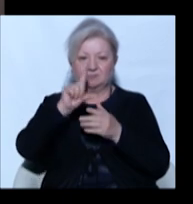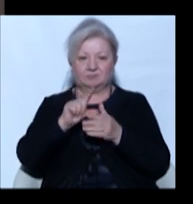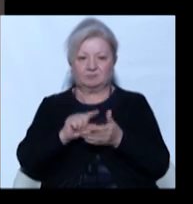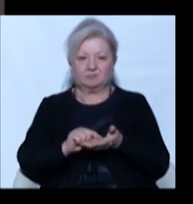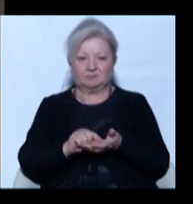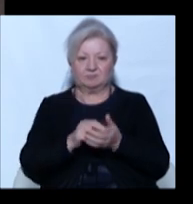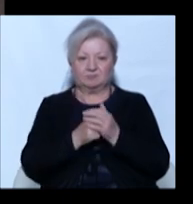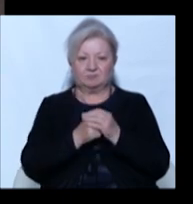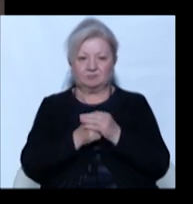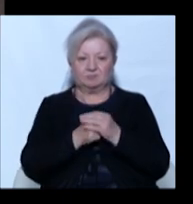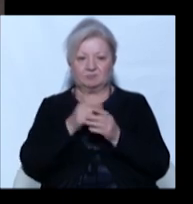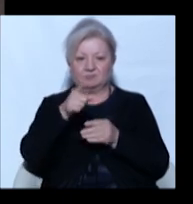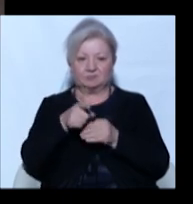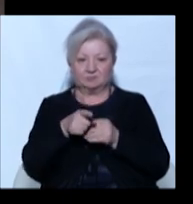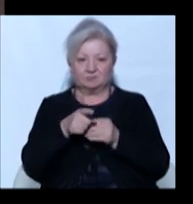აი ეს.